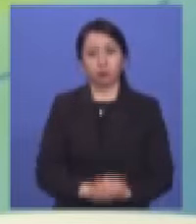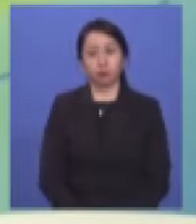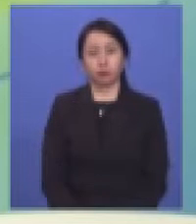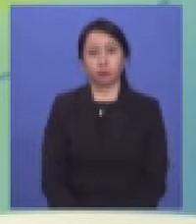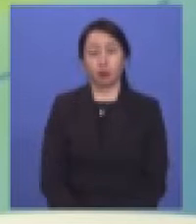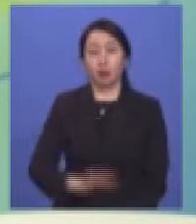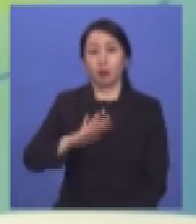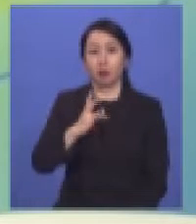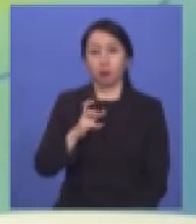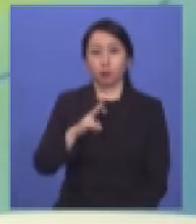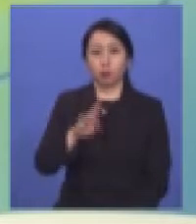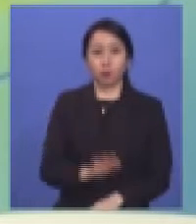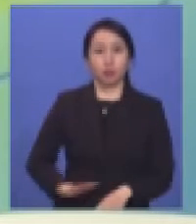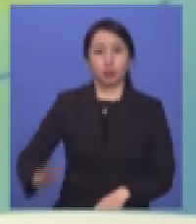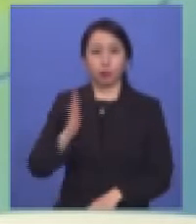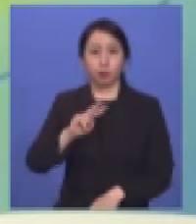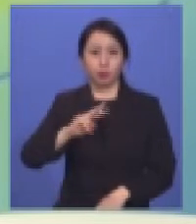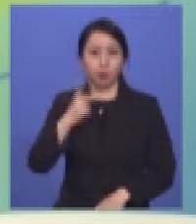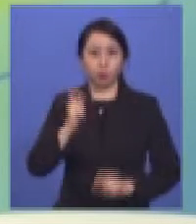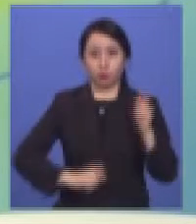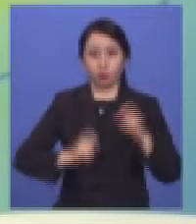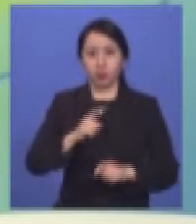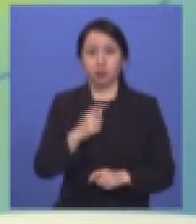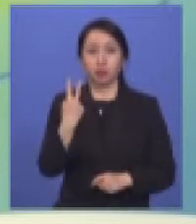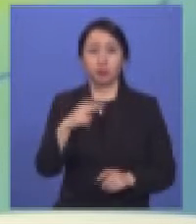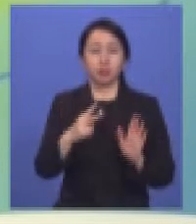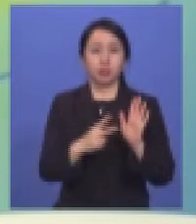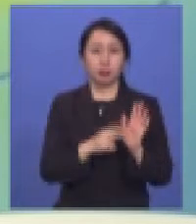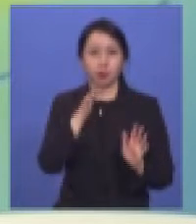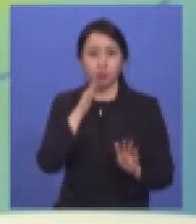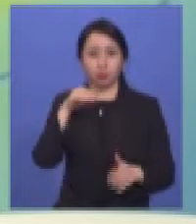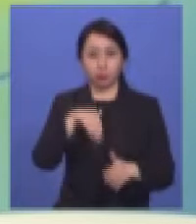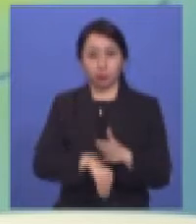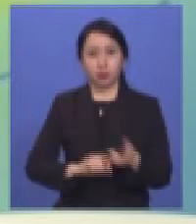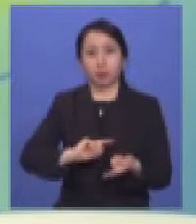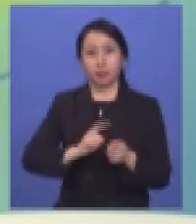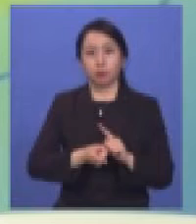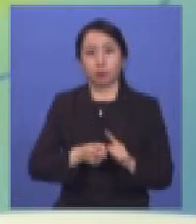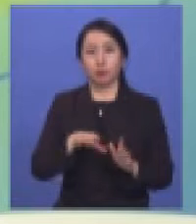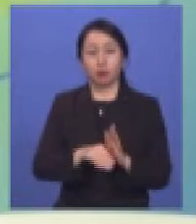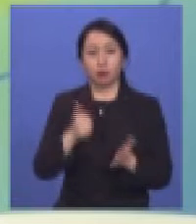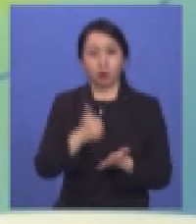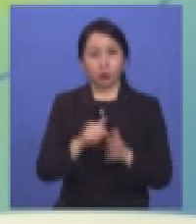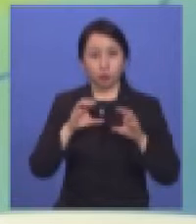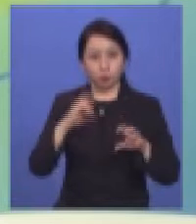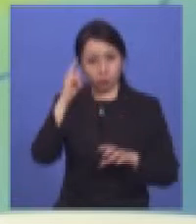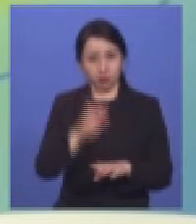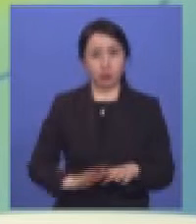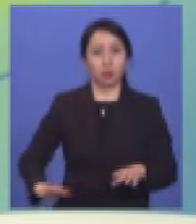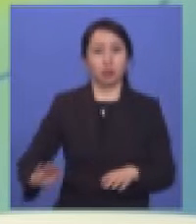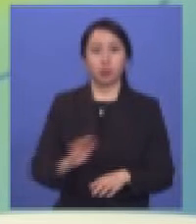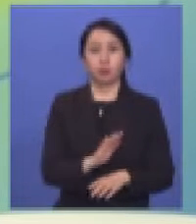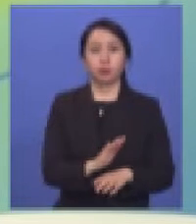5 июня в стране пройдет второй референдум за 27 лет по внесению изменений и дополнений в конституцию